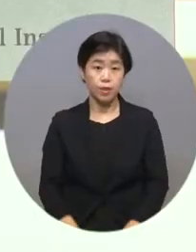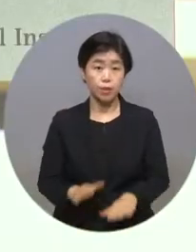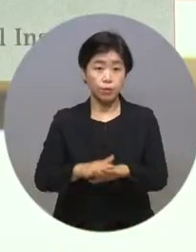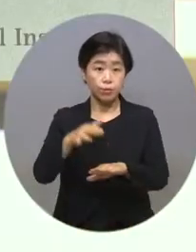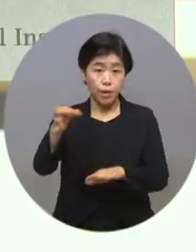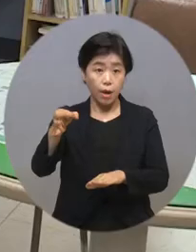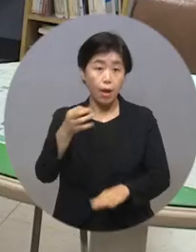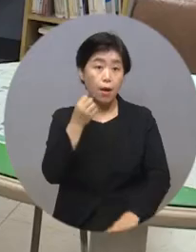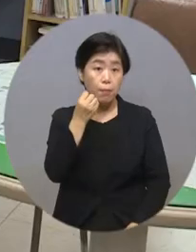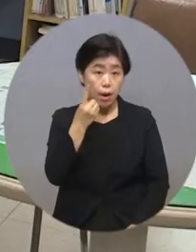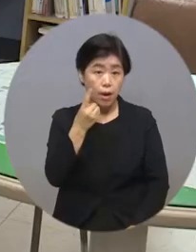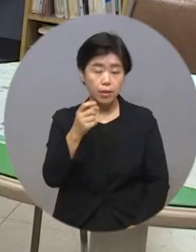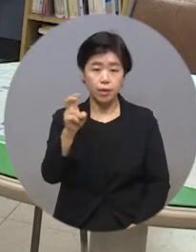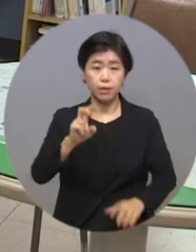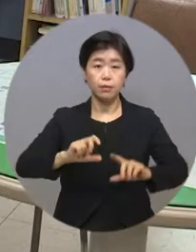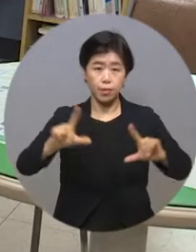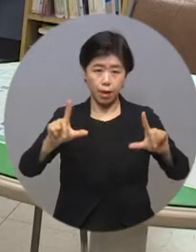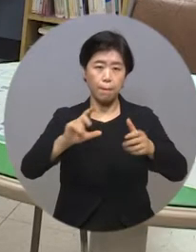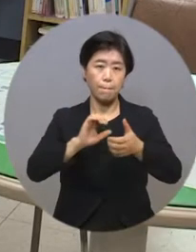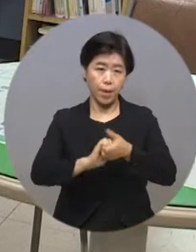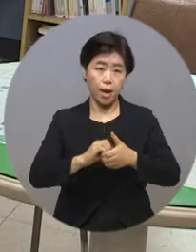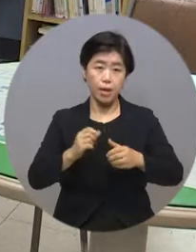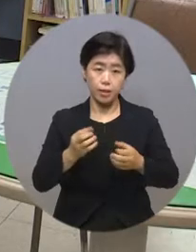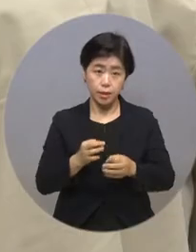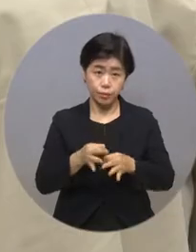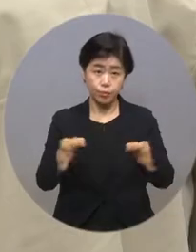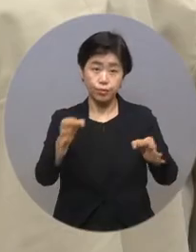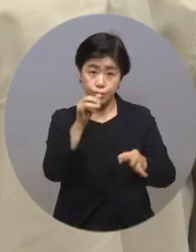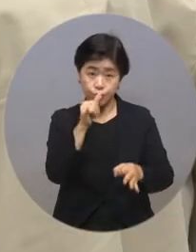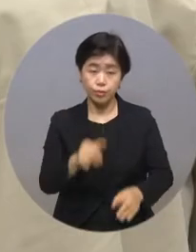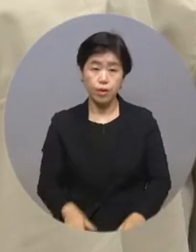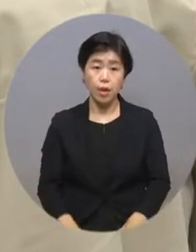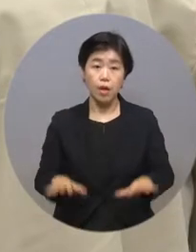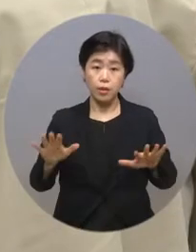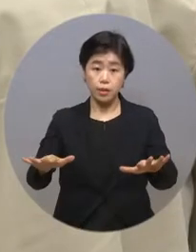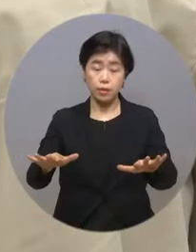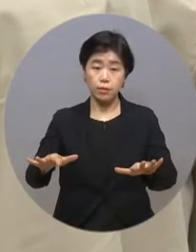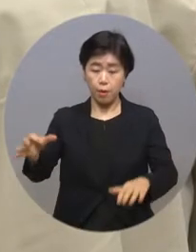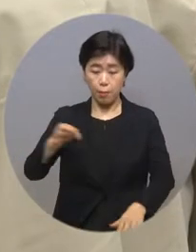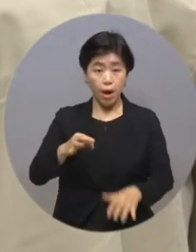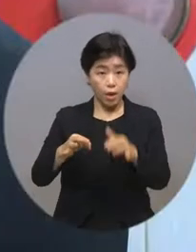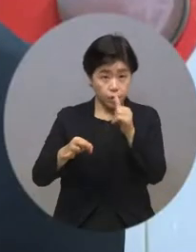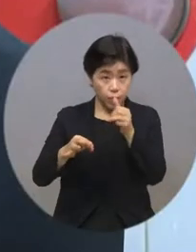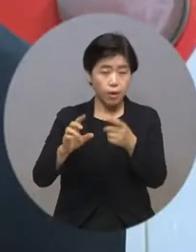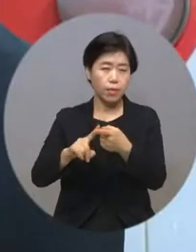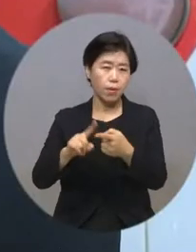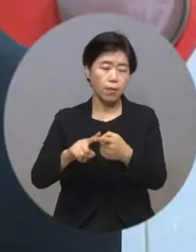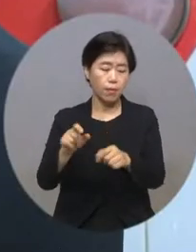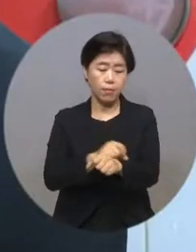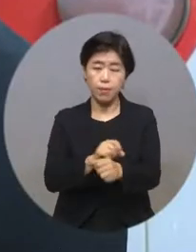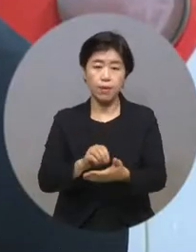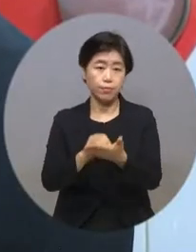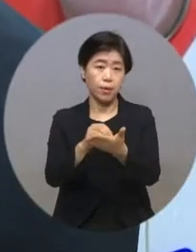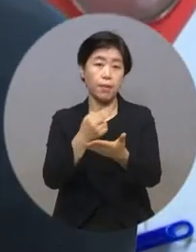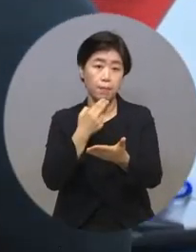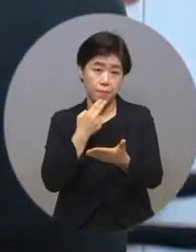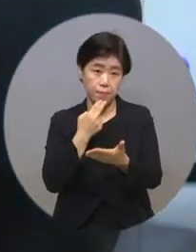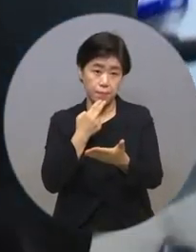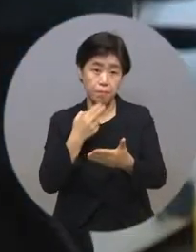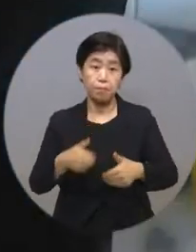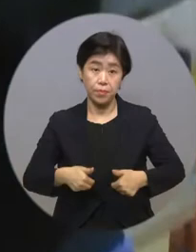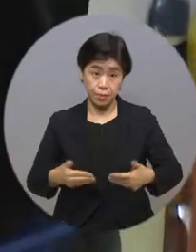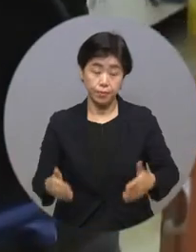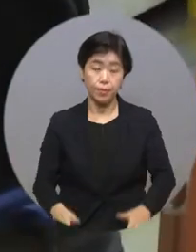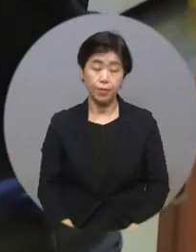매월 20일 지급하며 기존 자립수당을 지급받고 있는 사람은 별도의 신청 절차 없이도 인상된